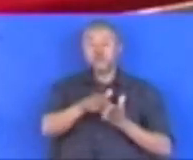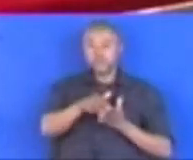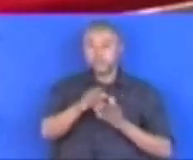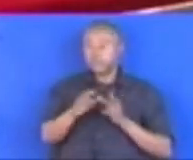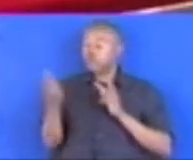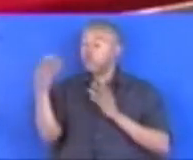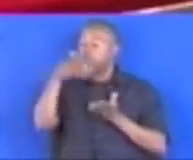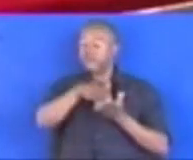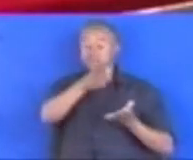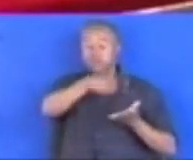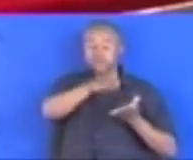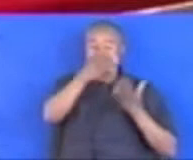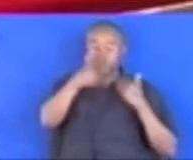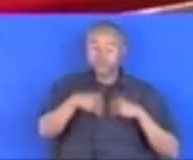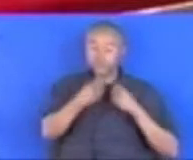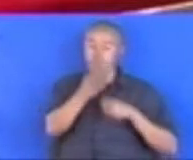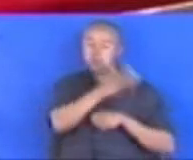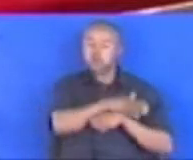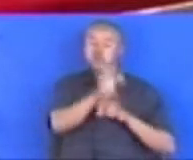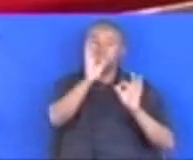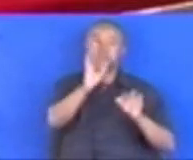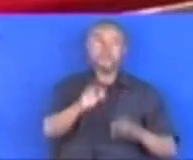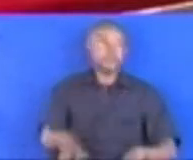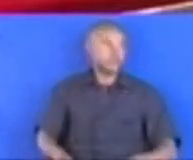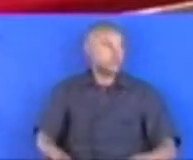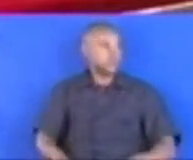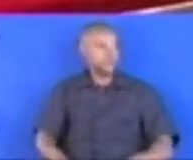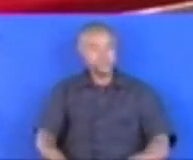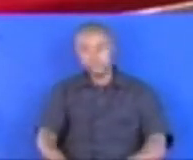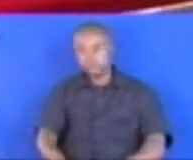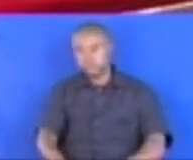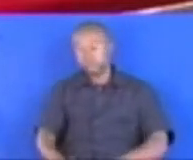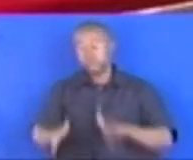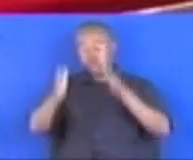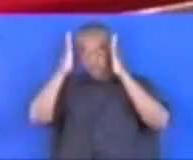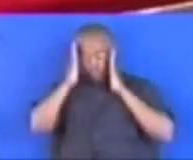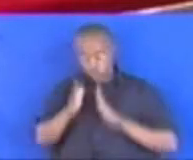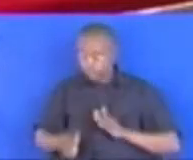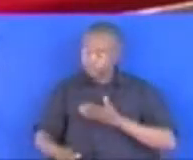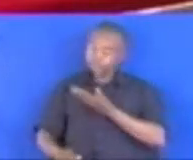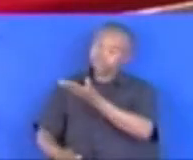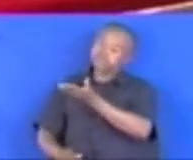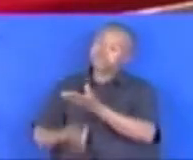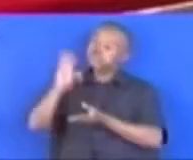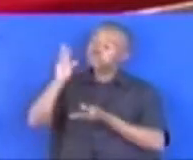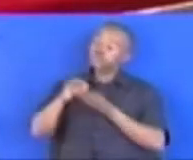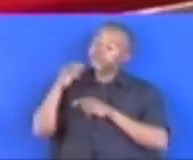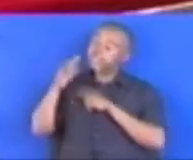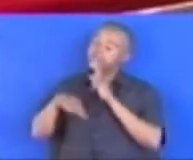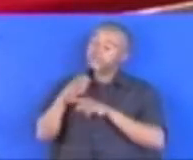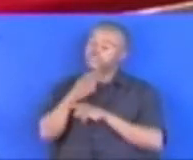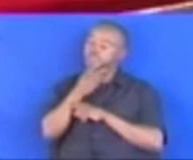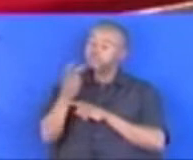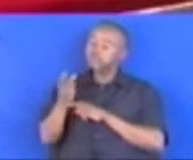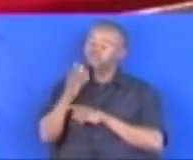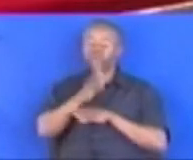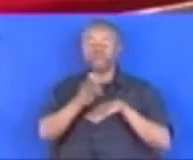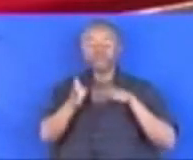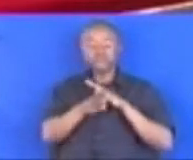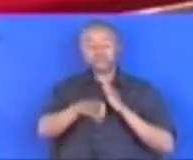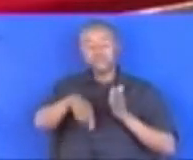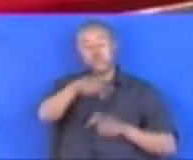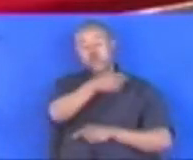wanapofika kwenye vituo vyetu wanapata huduma. Mheshimiwa Naibu Spika, jumla ya miradi 22 ya ujenzi wa hospitali